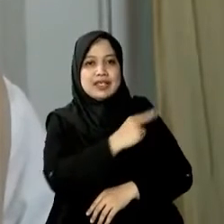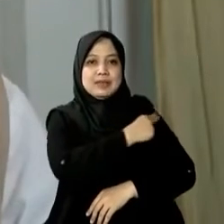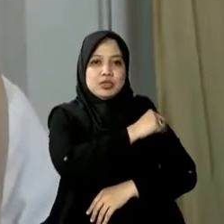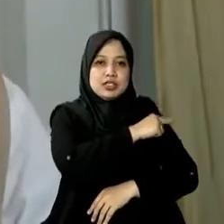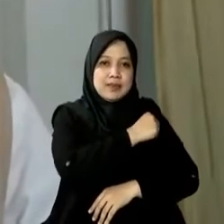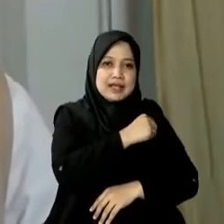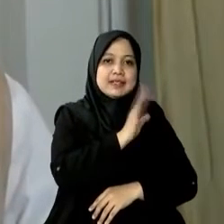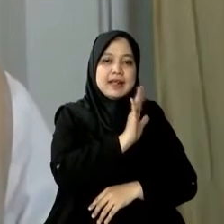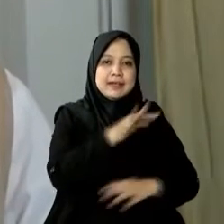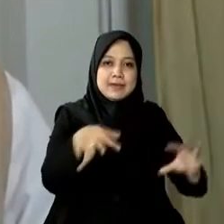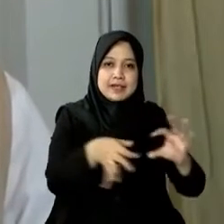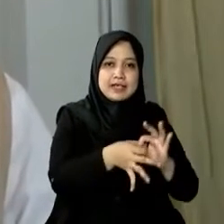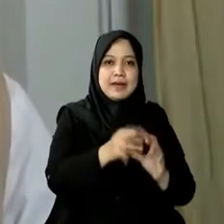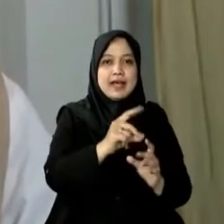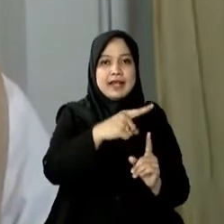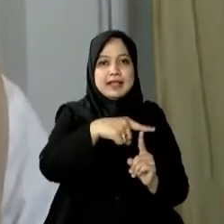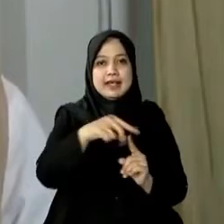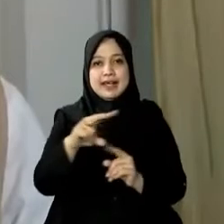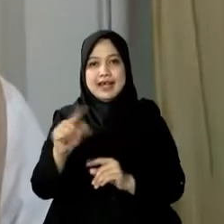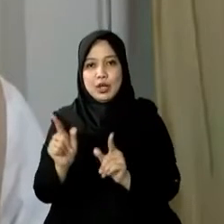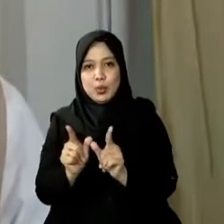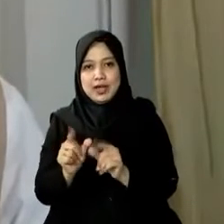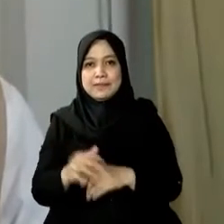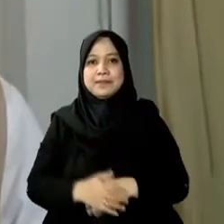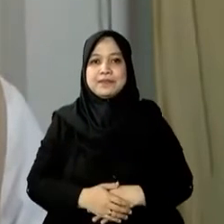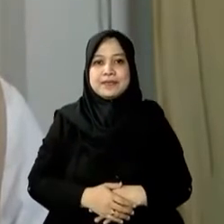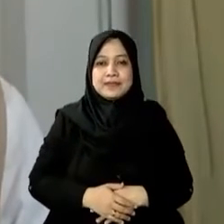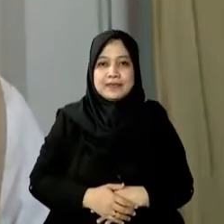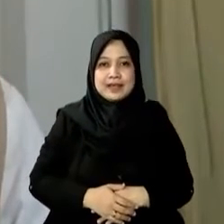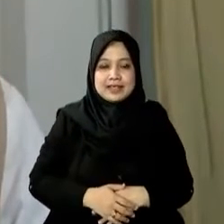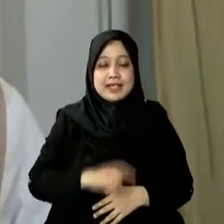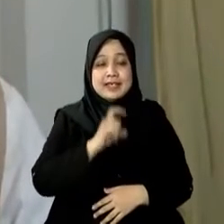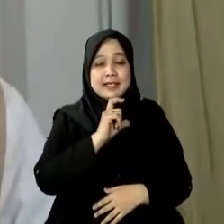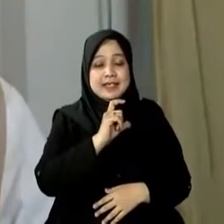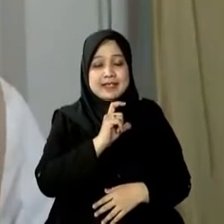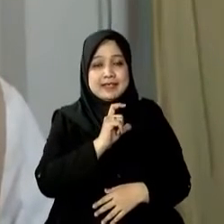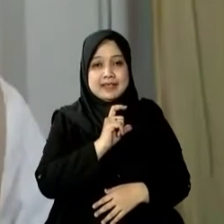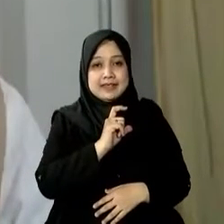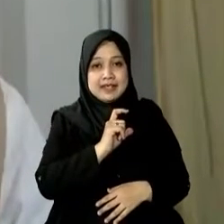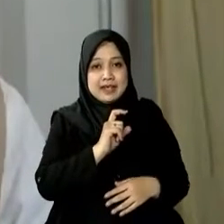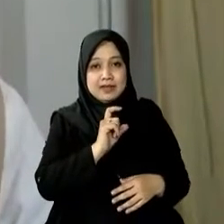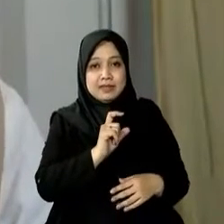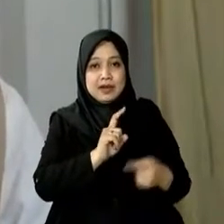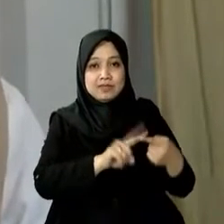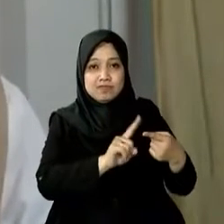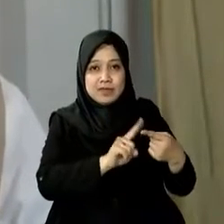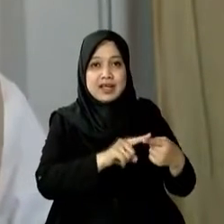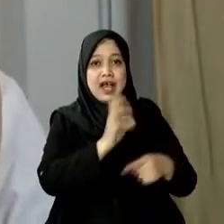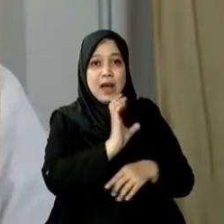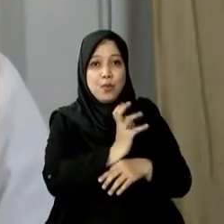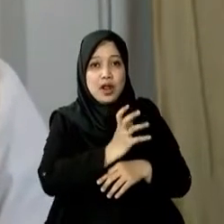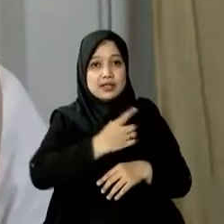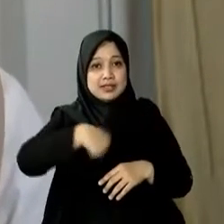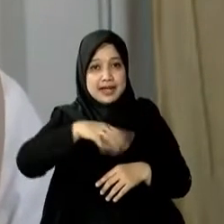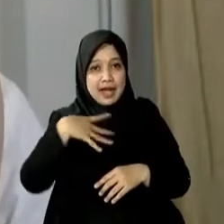Satgas RW Hai Oke jadi pertama bulan kami juga ada dari ambulans ambulans rumah sakit rujukan